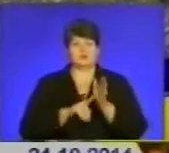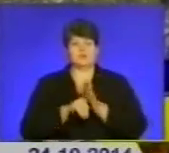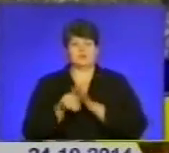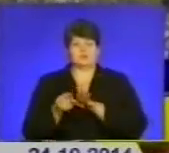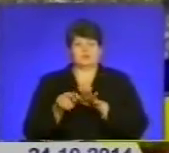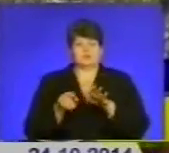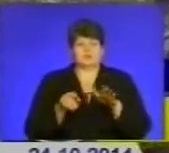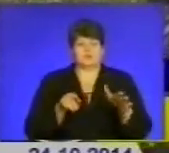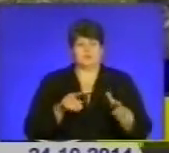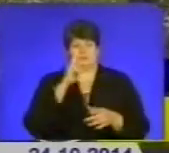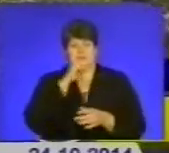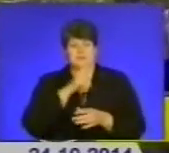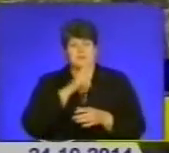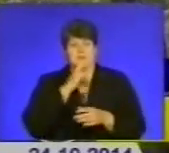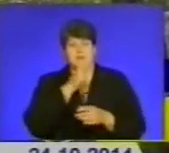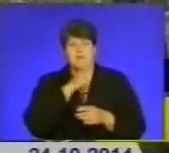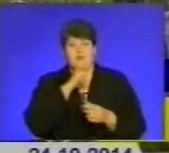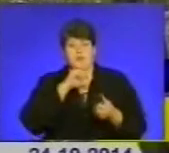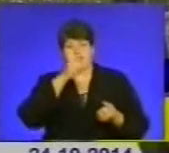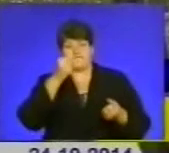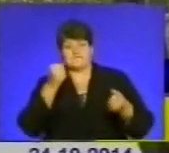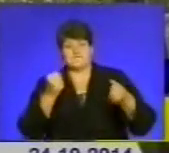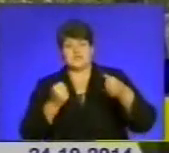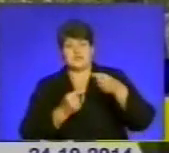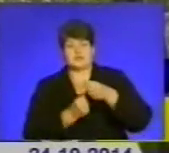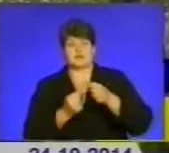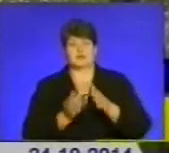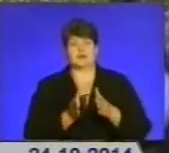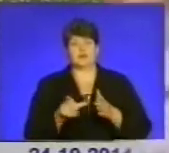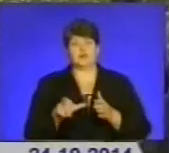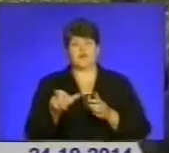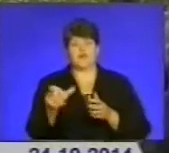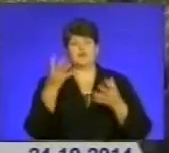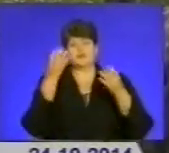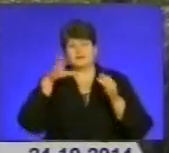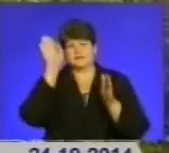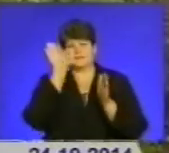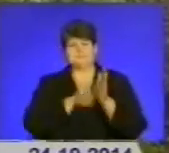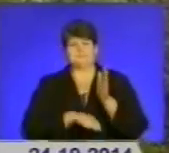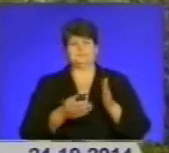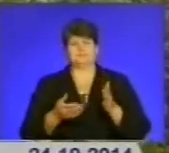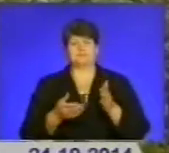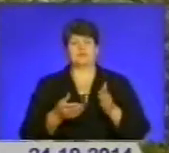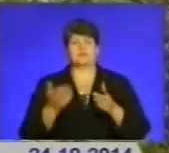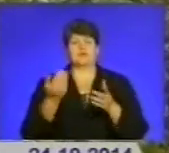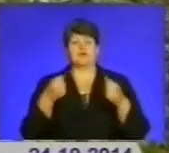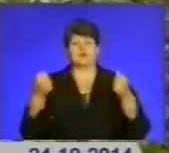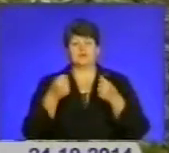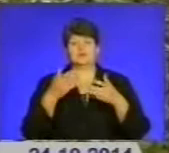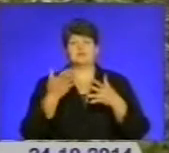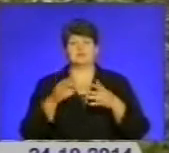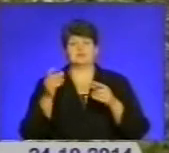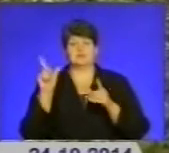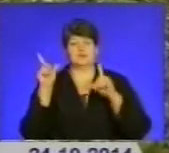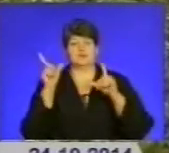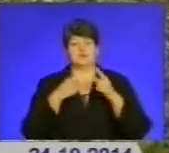не поняли, що я спробувала викрутити, щоб на дорогу, а воно ще більше. У даному транспорті зі Зборова поверталися